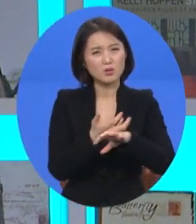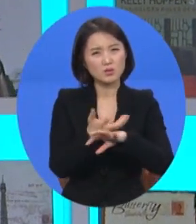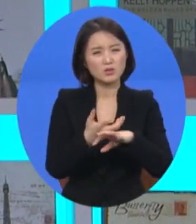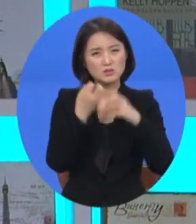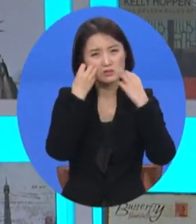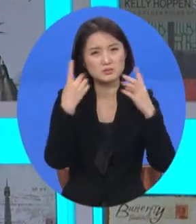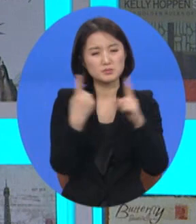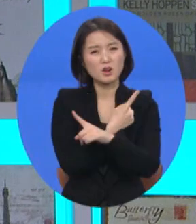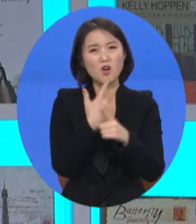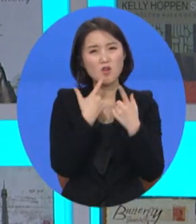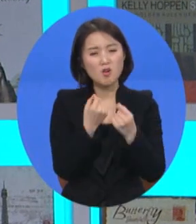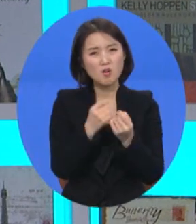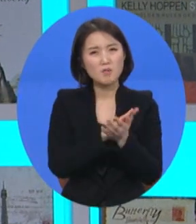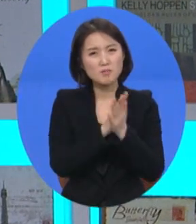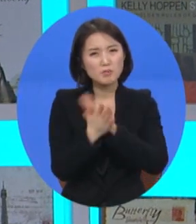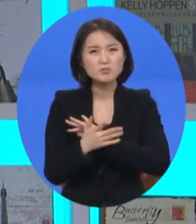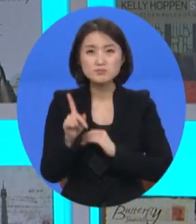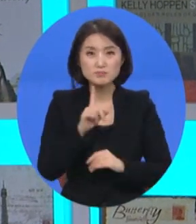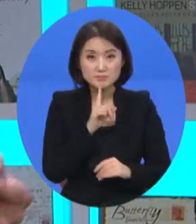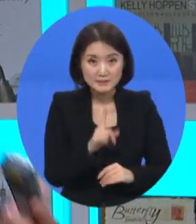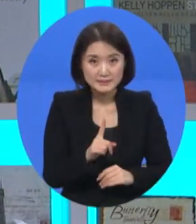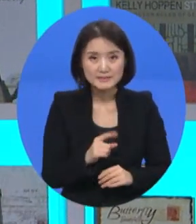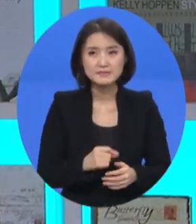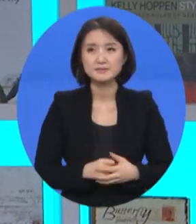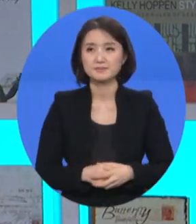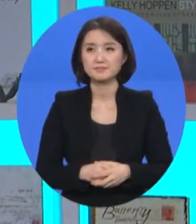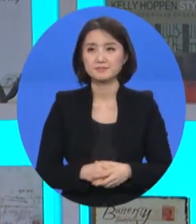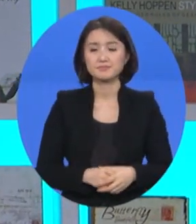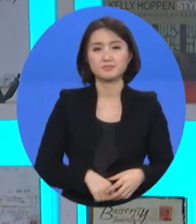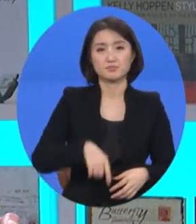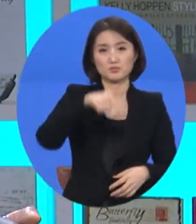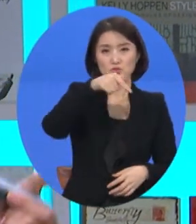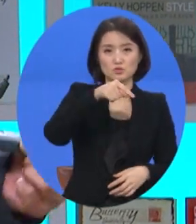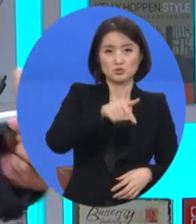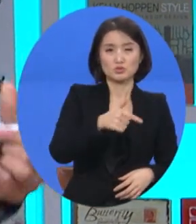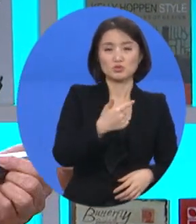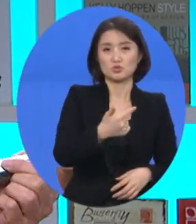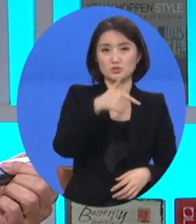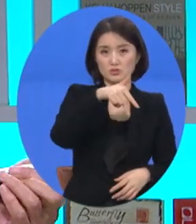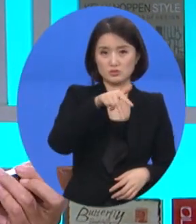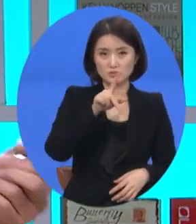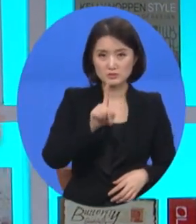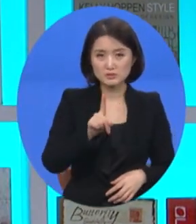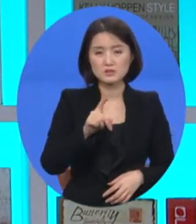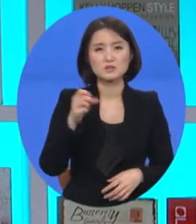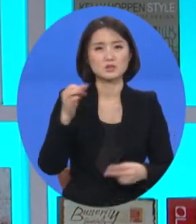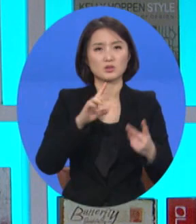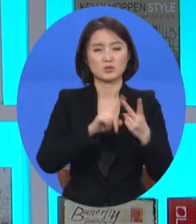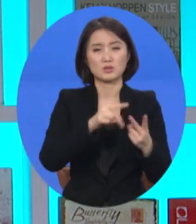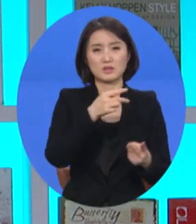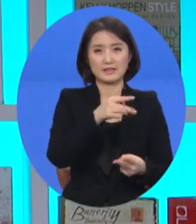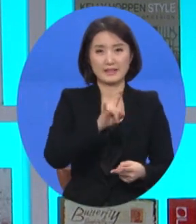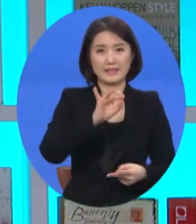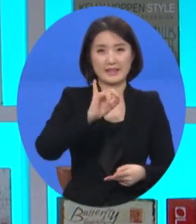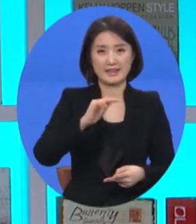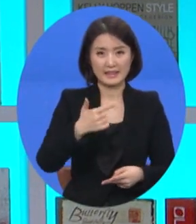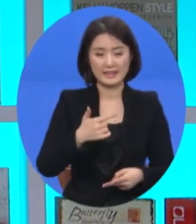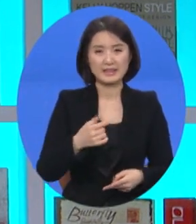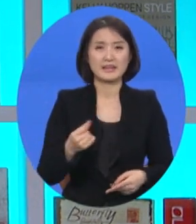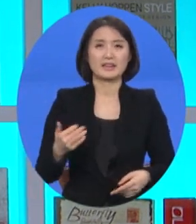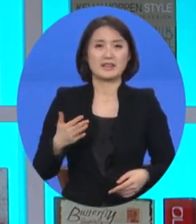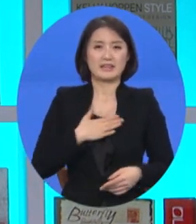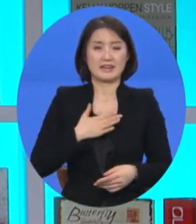자기에게 여깁니다 여러분 군자 나 대인은 그 봉헌 사회 속에서 자기 개혁을 게을리 하지